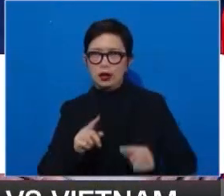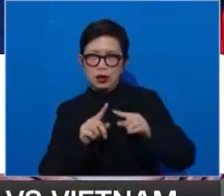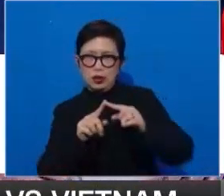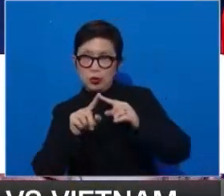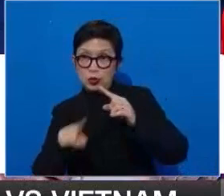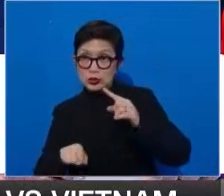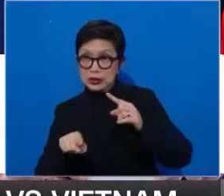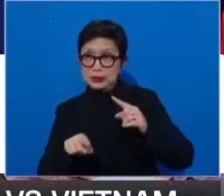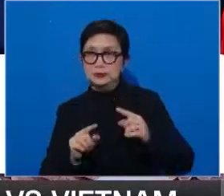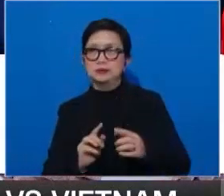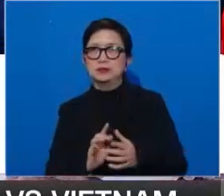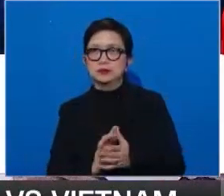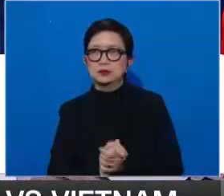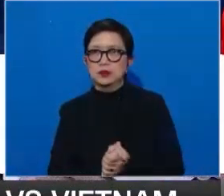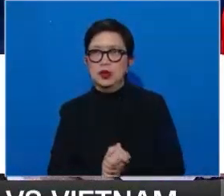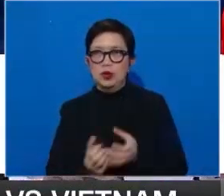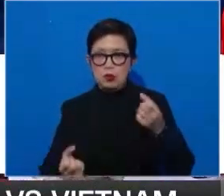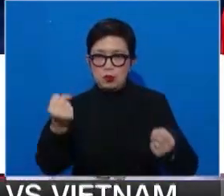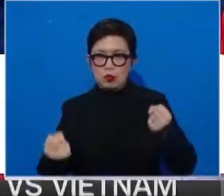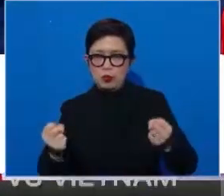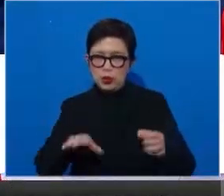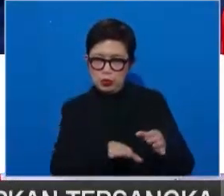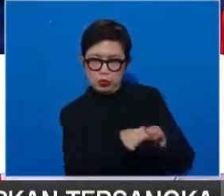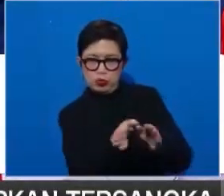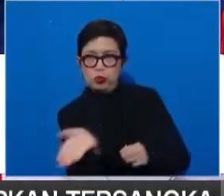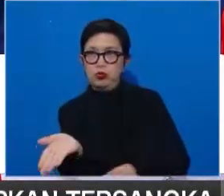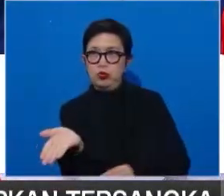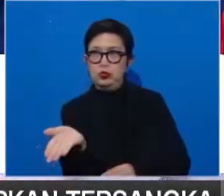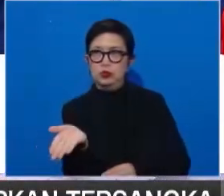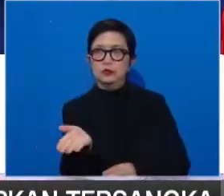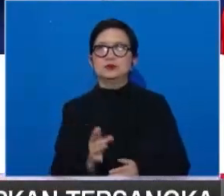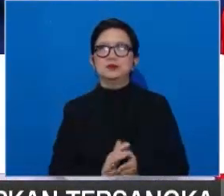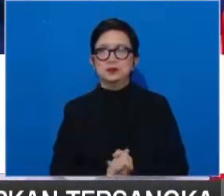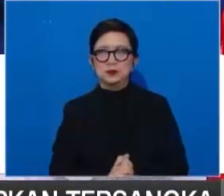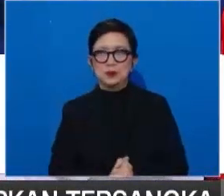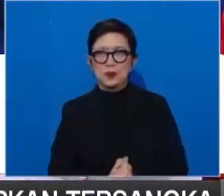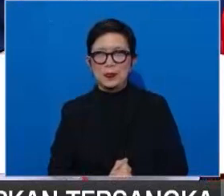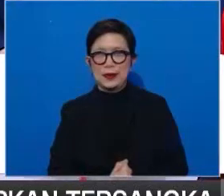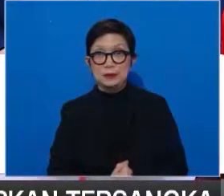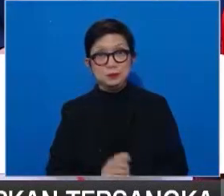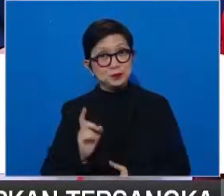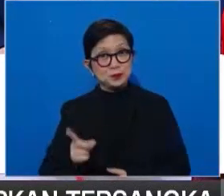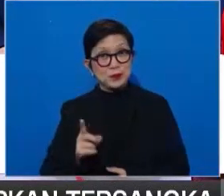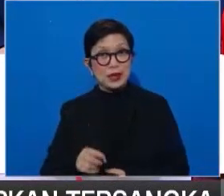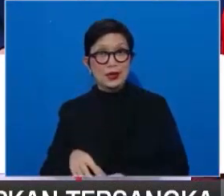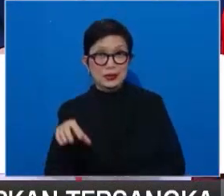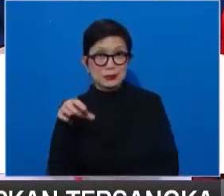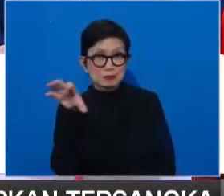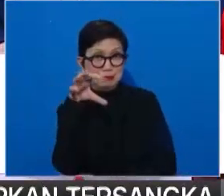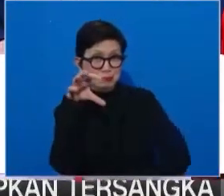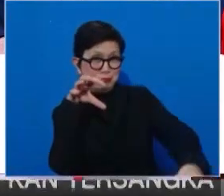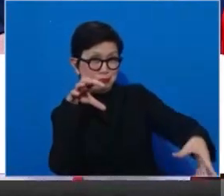Sulawesi Barat. Sebuah mobil box terguling menghindari mobil pickup yang mendadak memutar arah. Kejadian ini terekam kamera